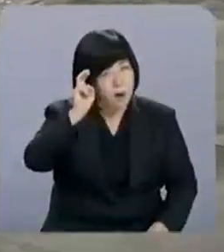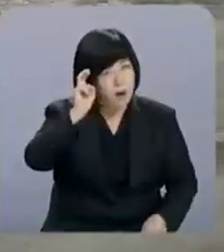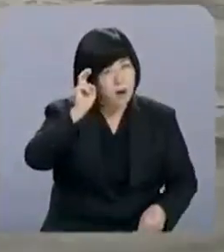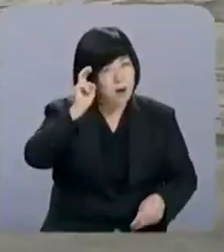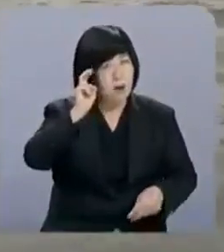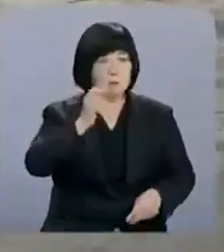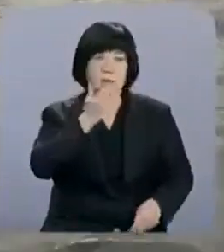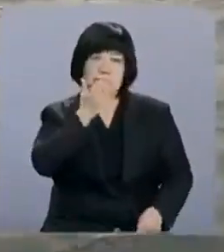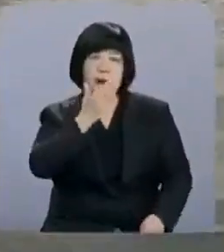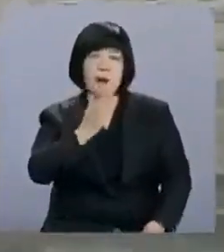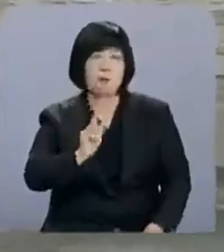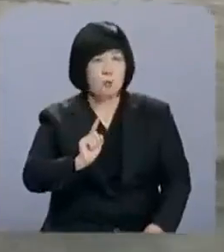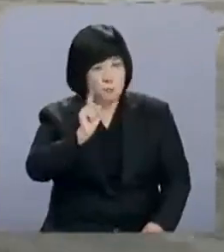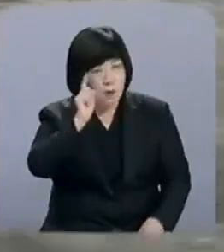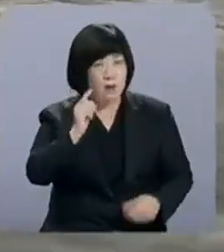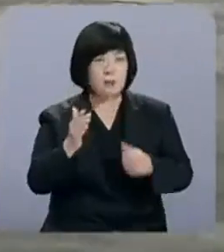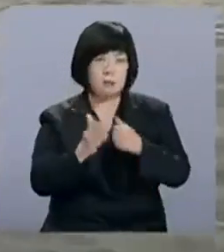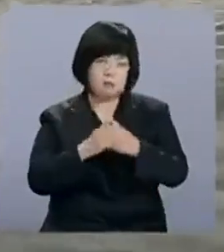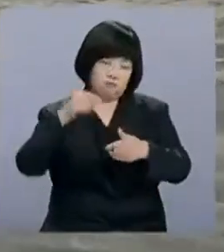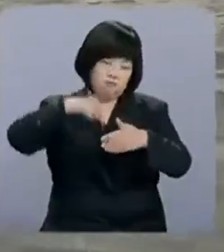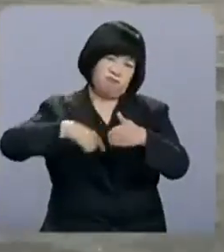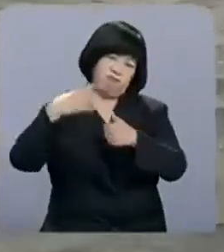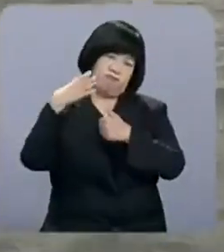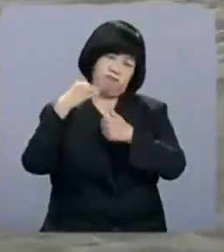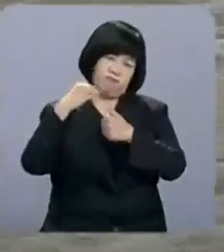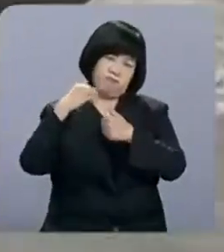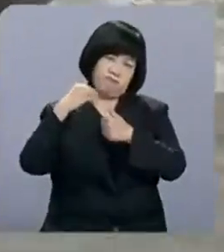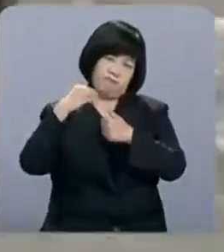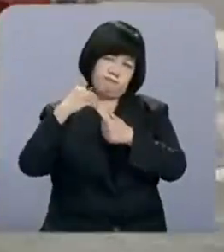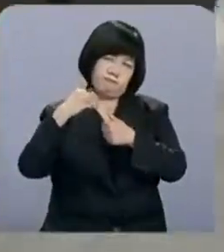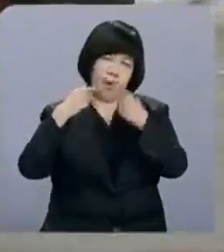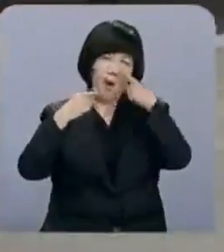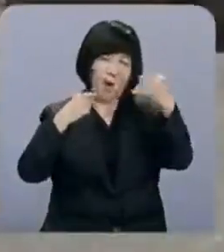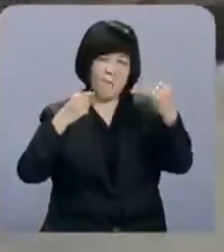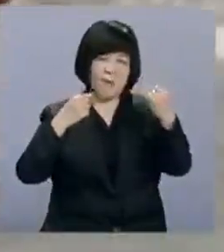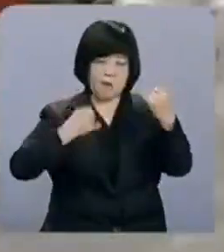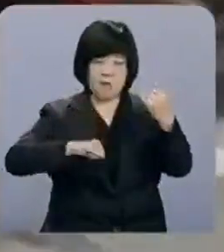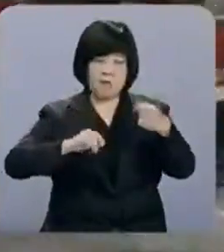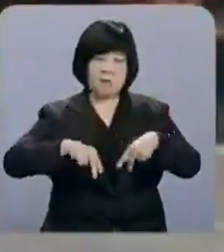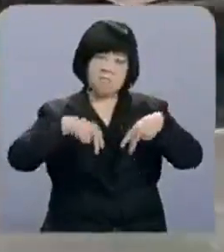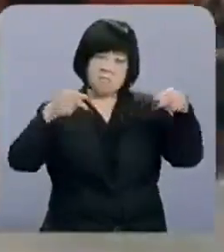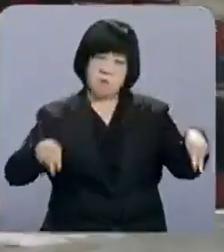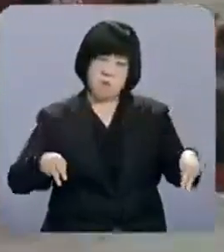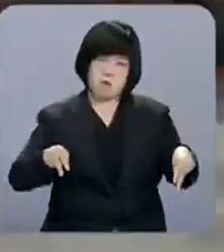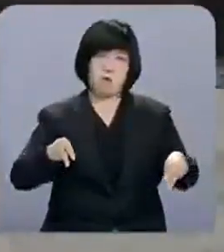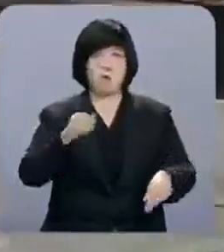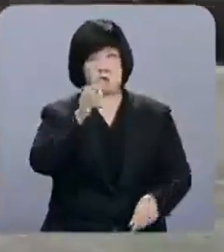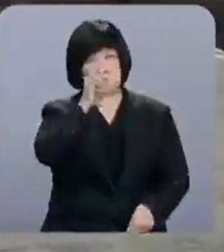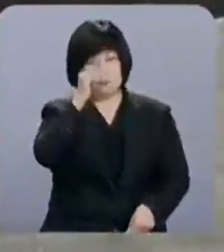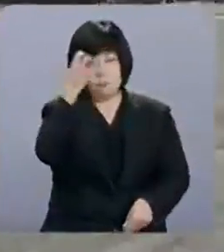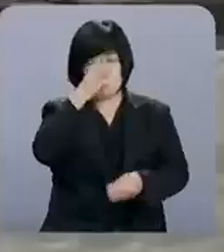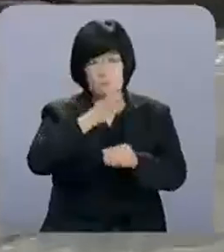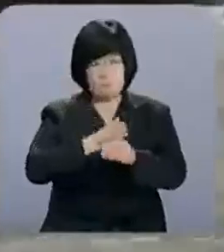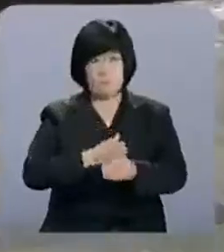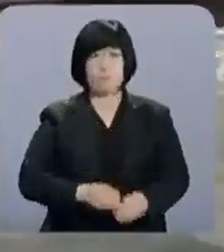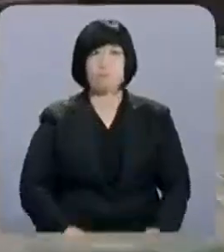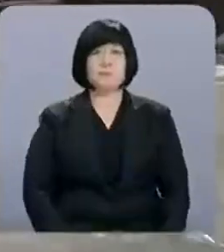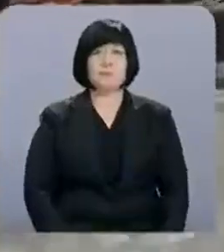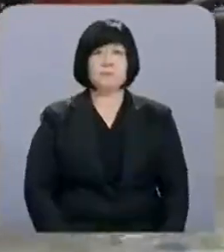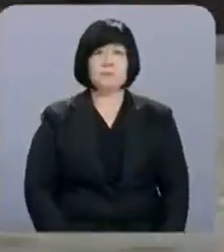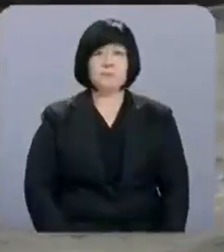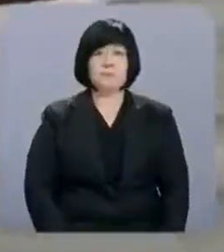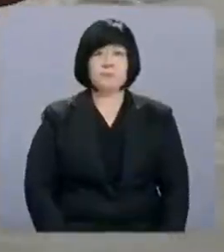위험성 내부 cctv 등을 분석해 모녀가 배에서 떨어진 경위 등을 조사하고 있습니다 kbs 뉴스 김영록